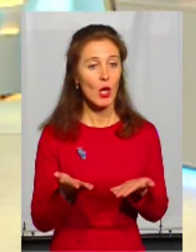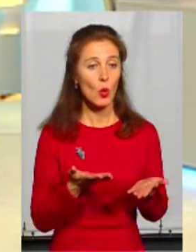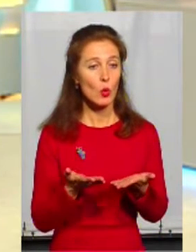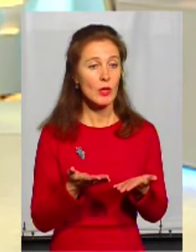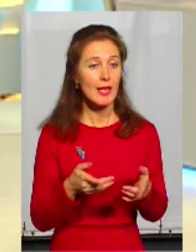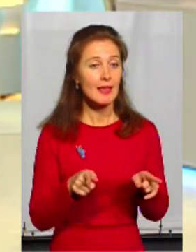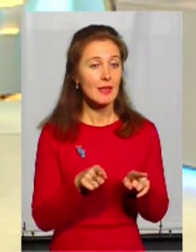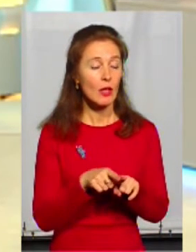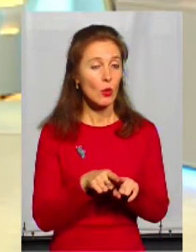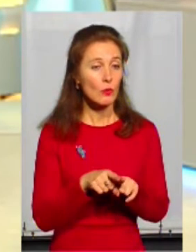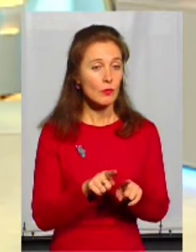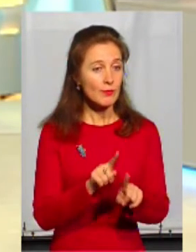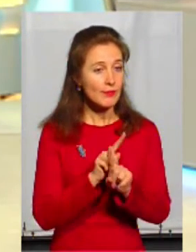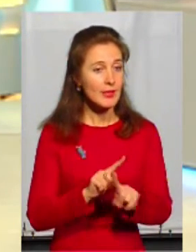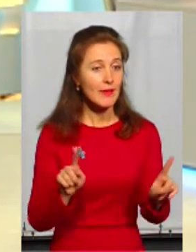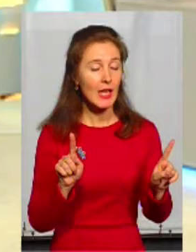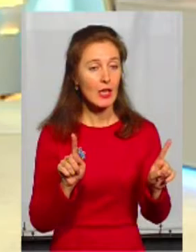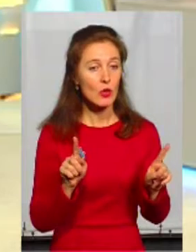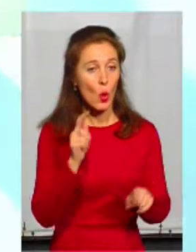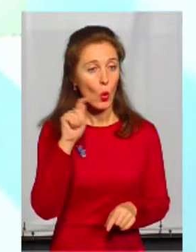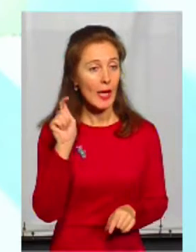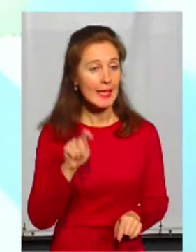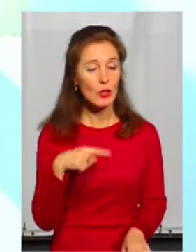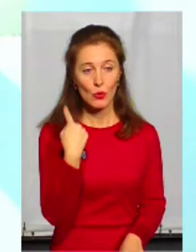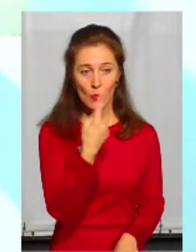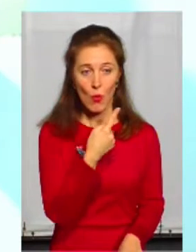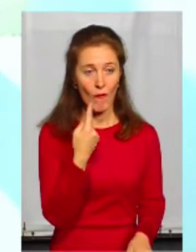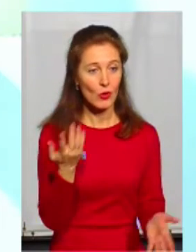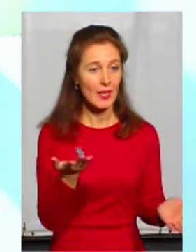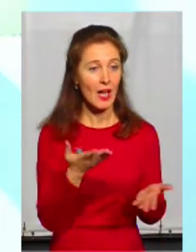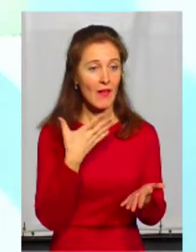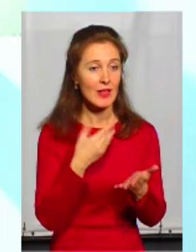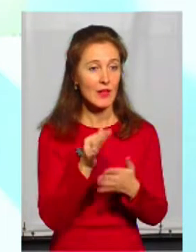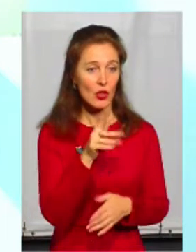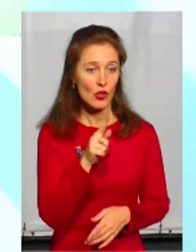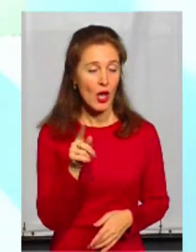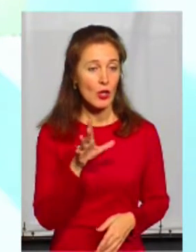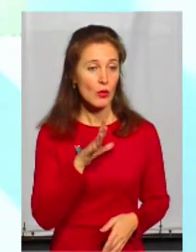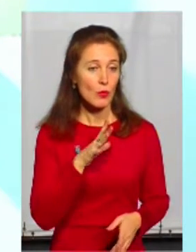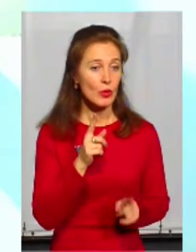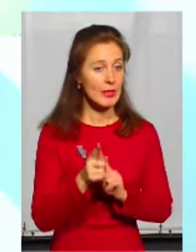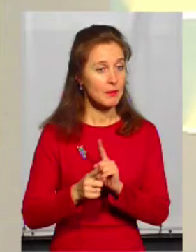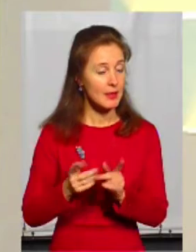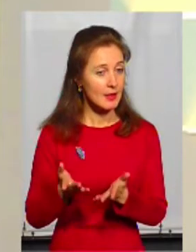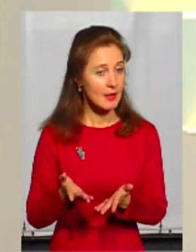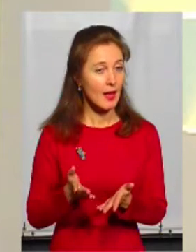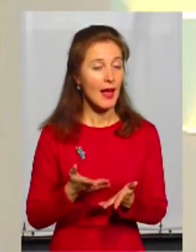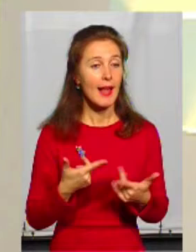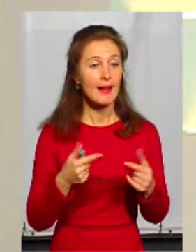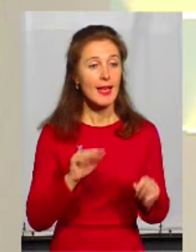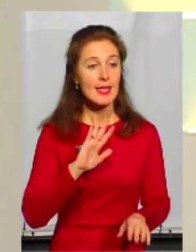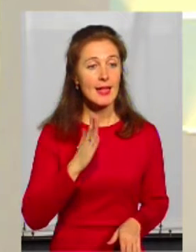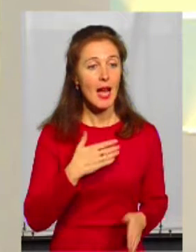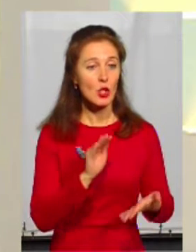якусь власне таку ідентифікацію зміни української мови, яка у свій час була зрусифікована. Так? Тобто десь